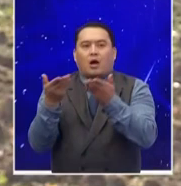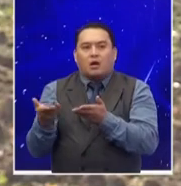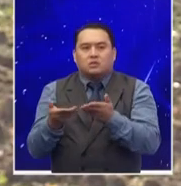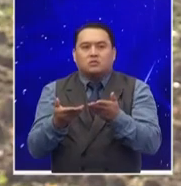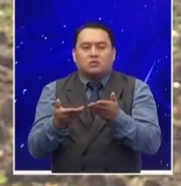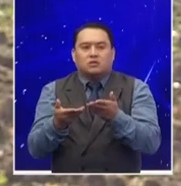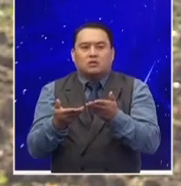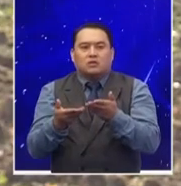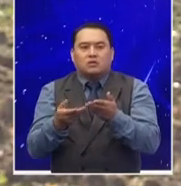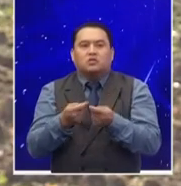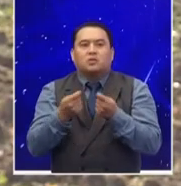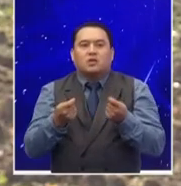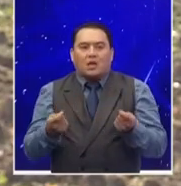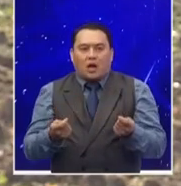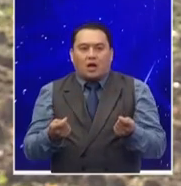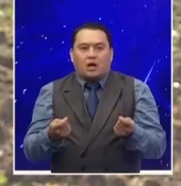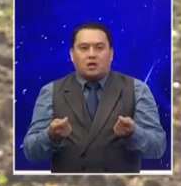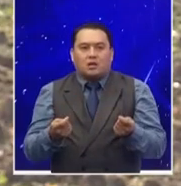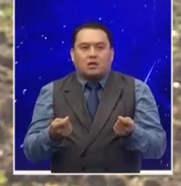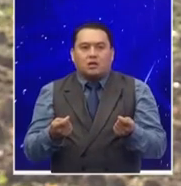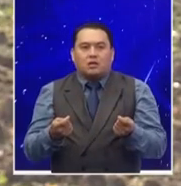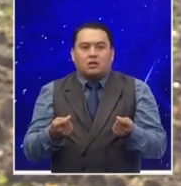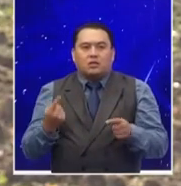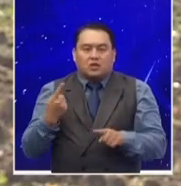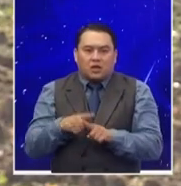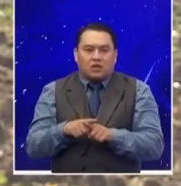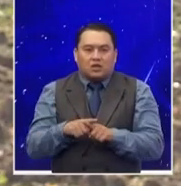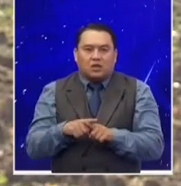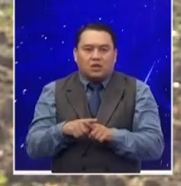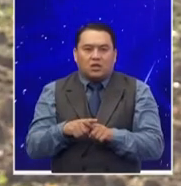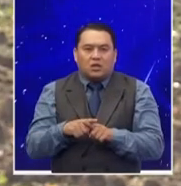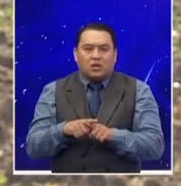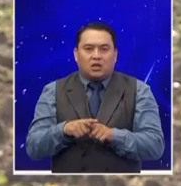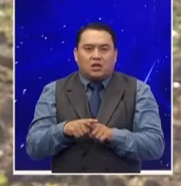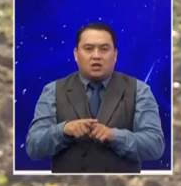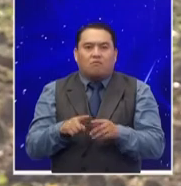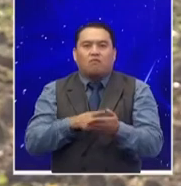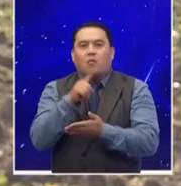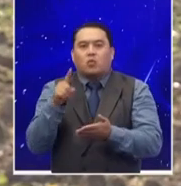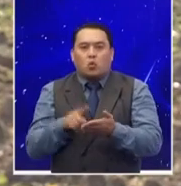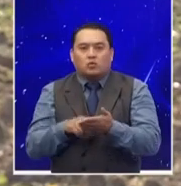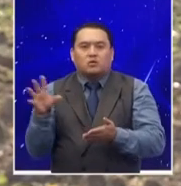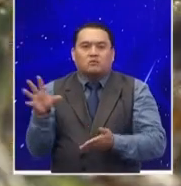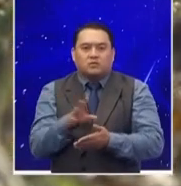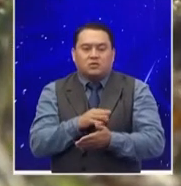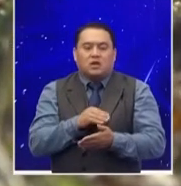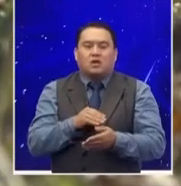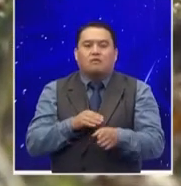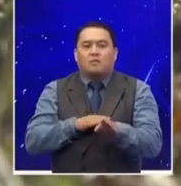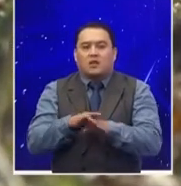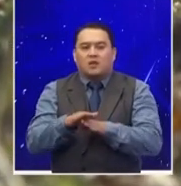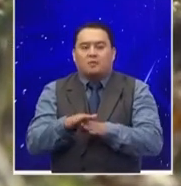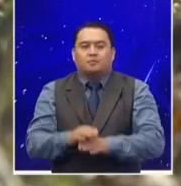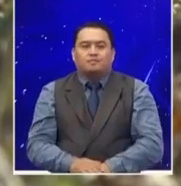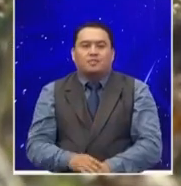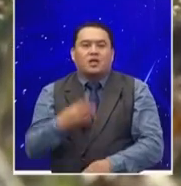поставщиков семян, поставщиков техники. И вот какие вопросы, все вопросы мы отрабатываем. Однако